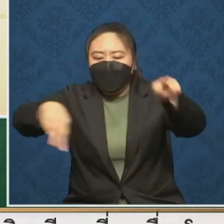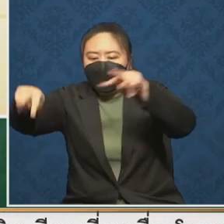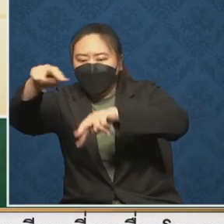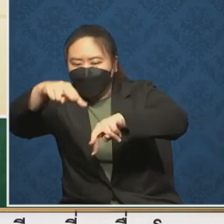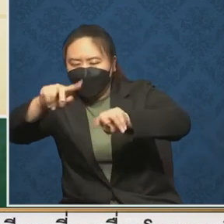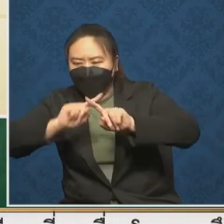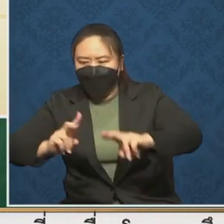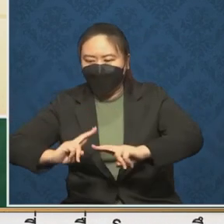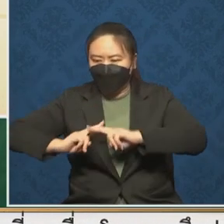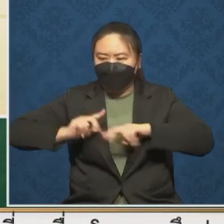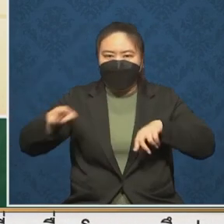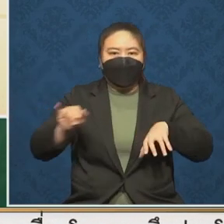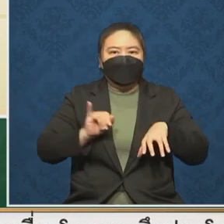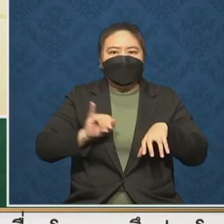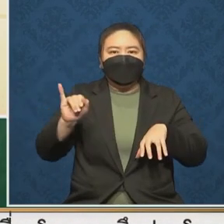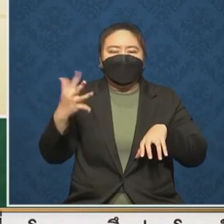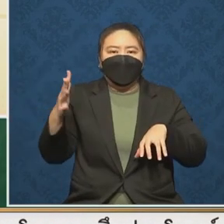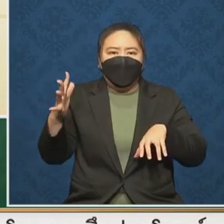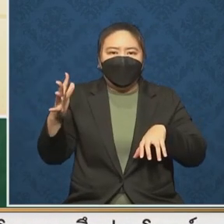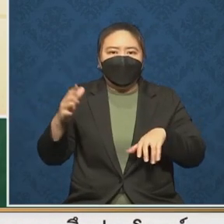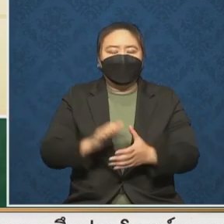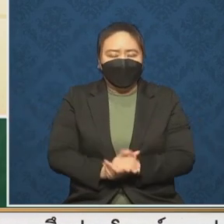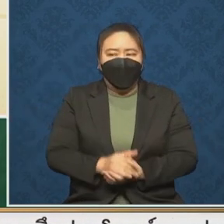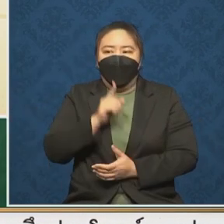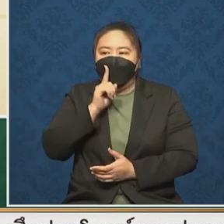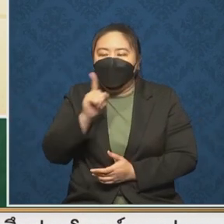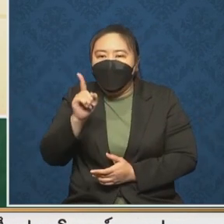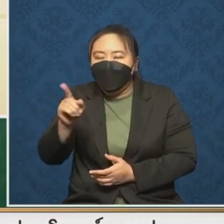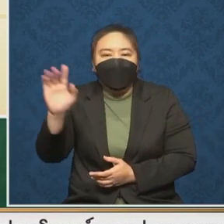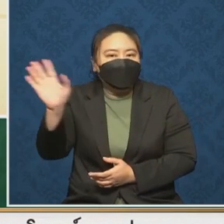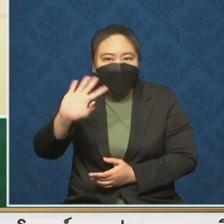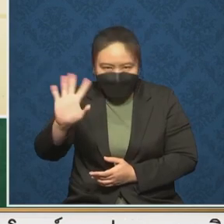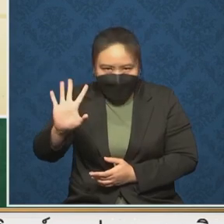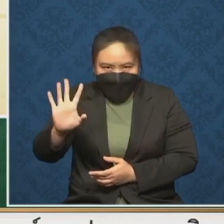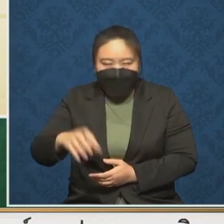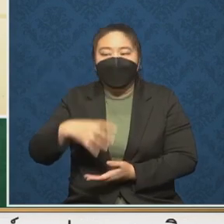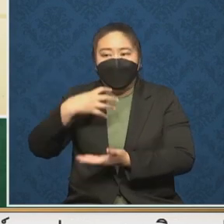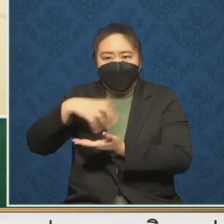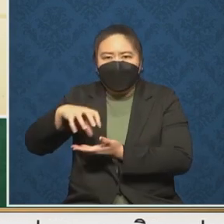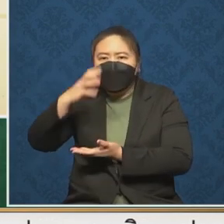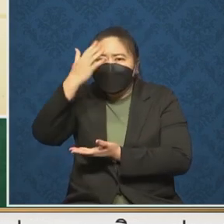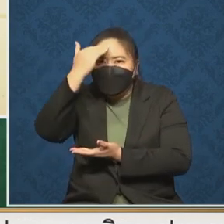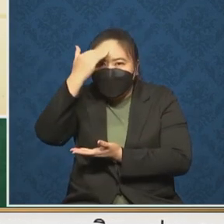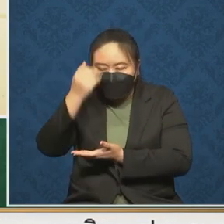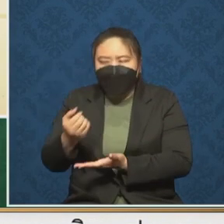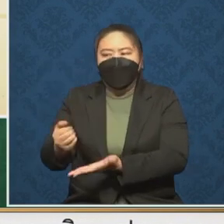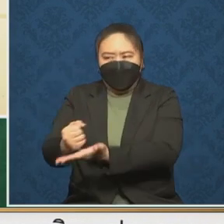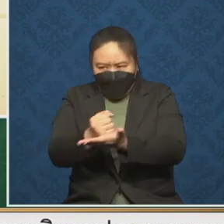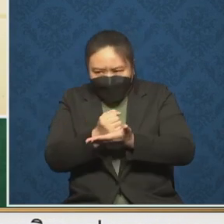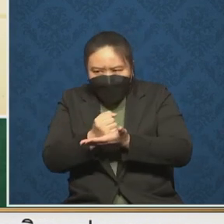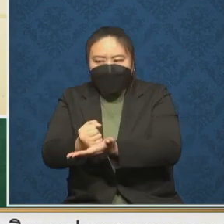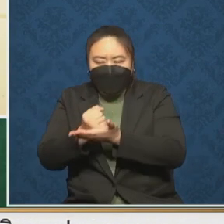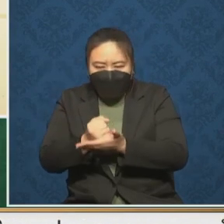ไม่ได้พูดได้ตำหนินะฮะแต่พูดเพื่อเราจะมาร่วมกันทำบ้านเมืองเราให้ดีขึ้นครับขอบคุณมากครับ